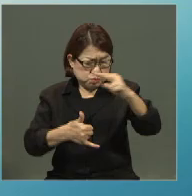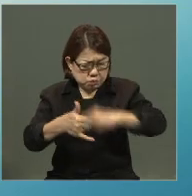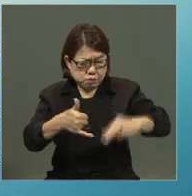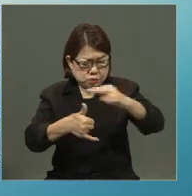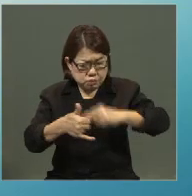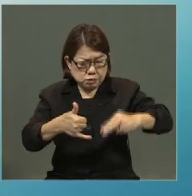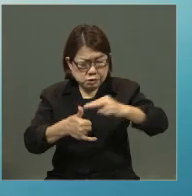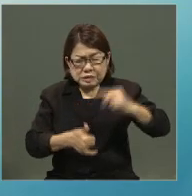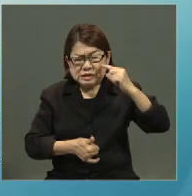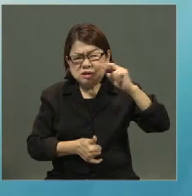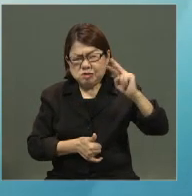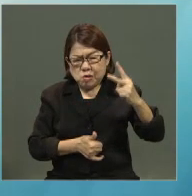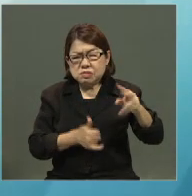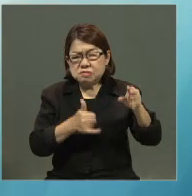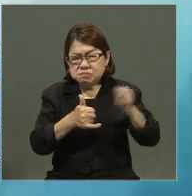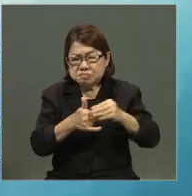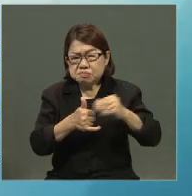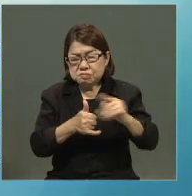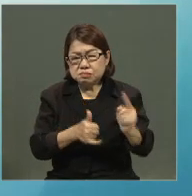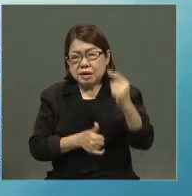หลักที่เกิดขึ้นนะครับตอนนี้ก็พยามควบคุมในเรื่องของสงสัยว่าจะเป็นรอบ2อยู่มาดูแผนภูมิที่แสดงถึงประเทศที่น่าเป็นห่วงเป็นกังวลก็คือปลาซิวคิดถ้า